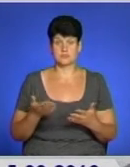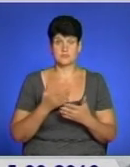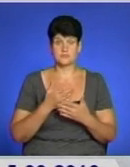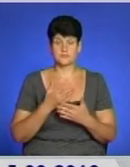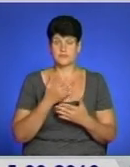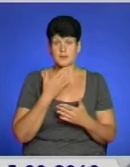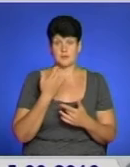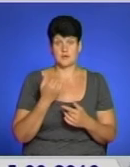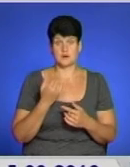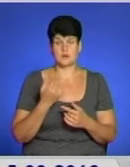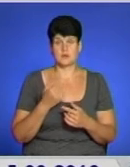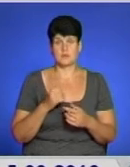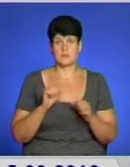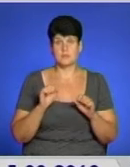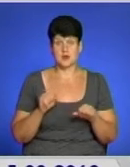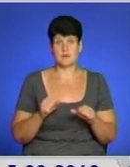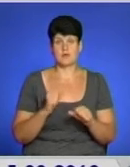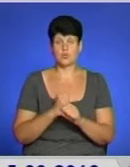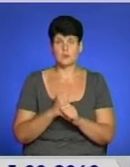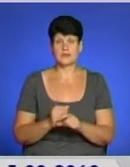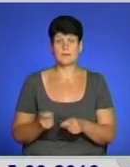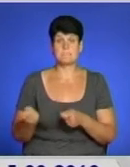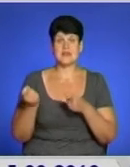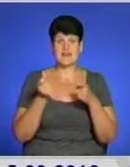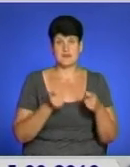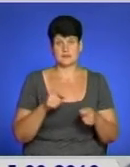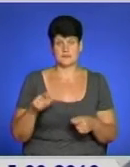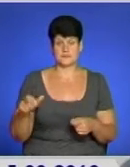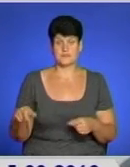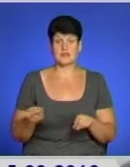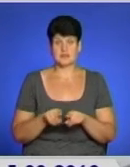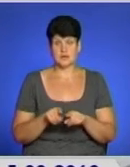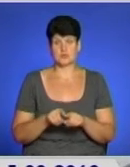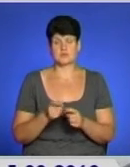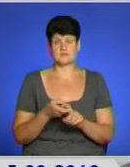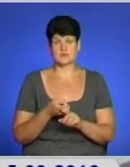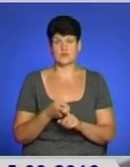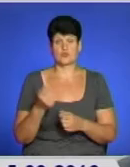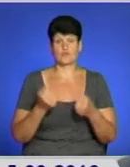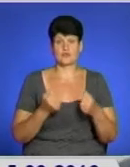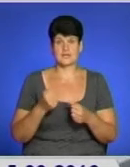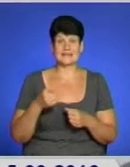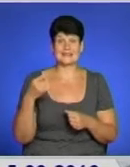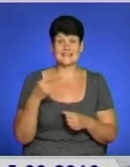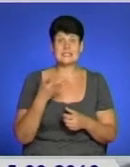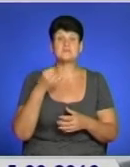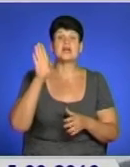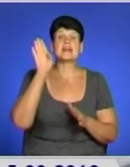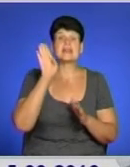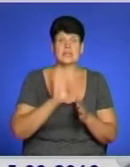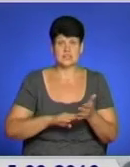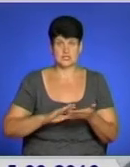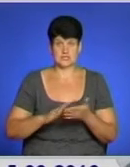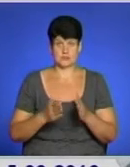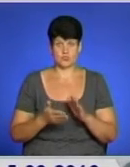не має права надавати послуги з перевезення. Це також стосується і водіїв таксі, там ще гірша ситуація. Тобто дуже